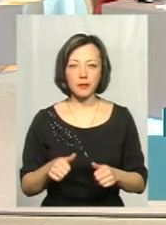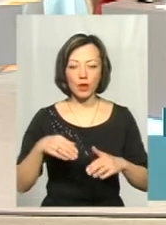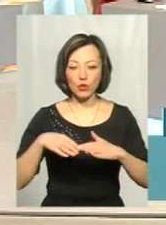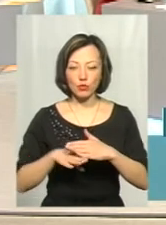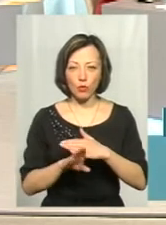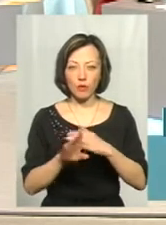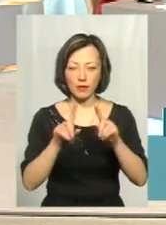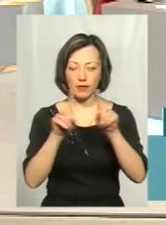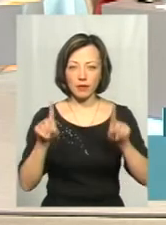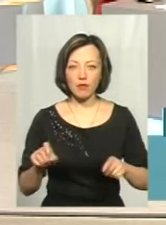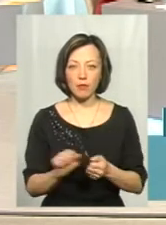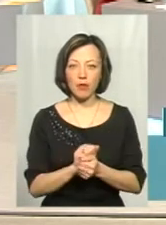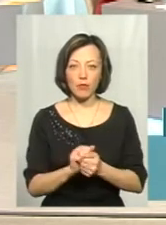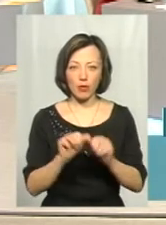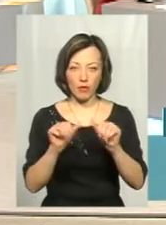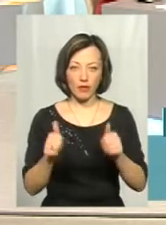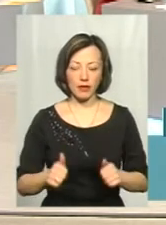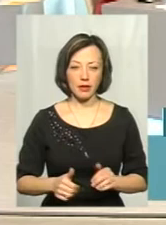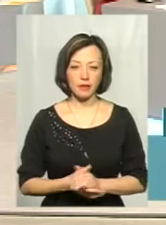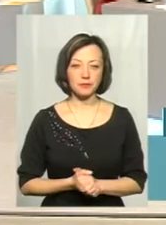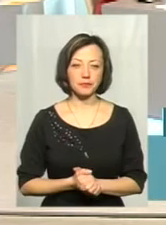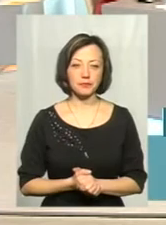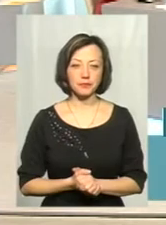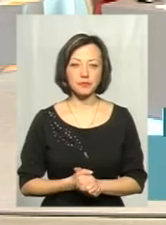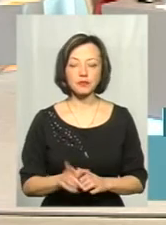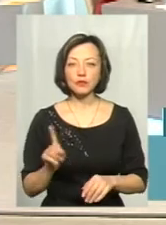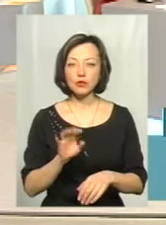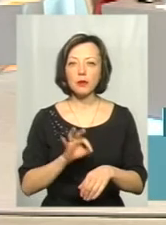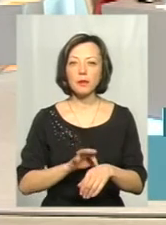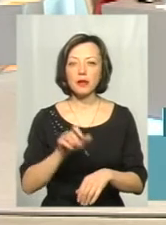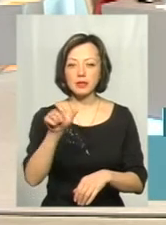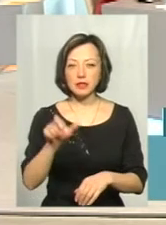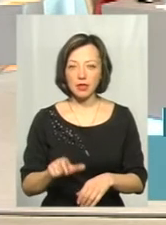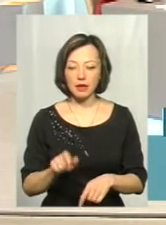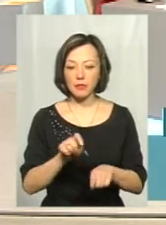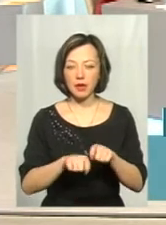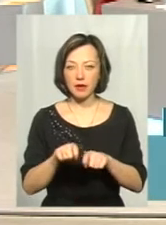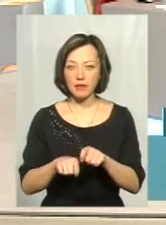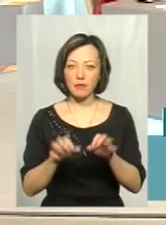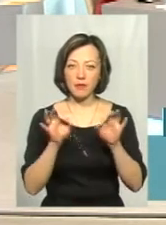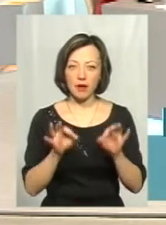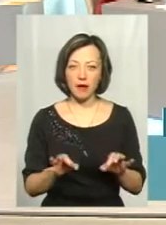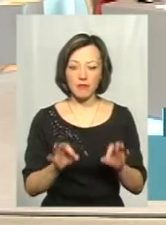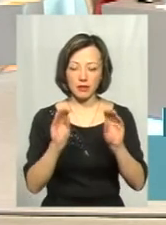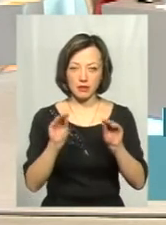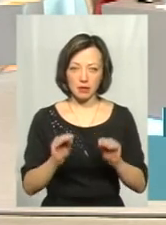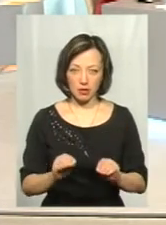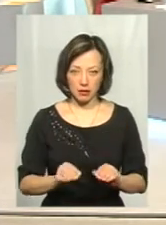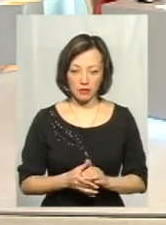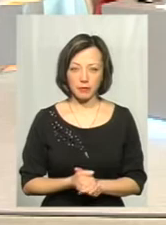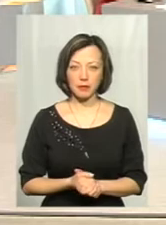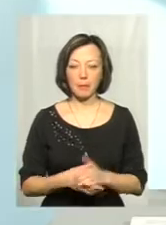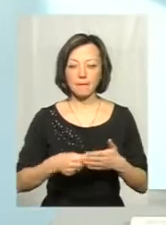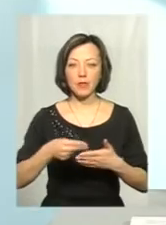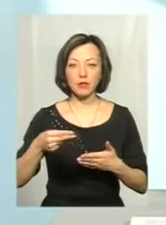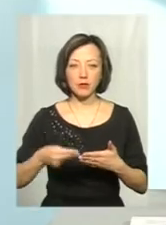ця декларація в паперових носіях, щоб пацієнт перевірив правильність введення тих чи інших даних.